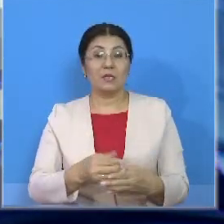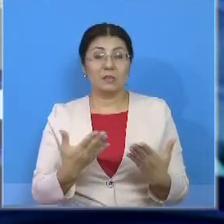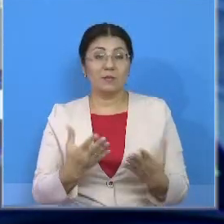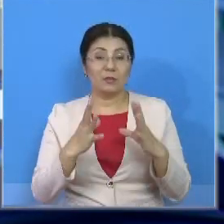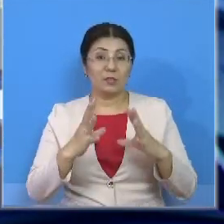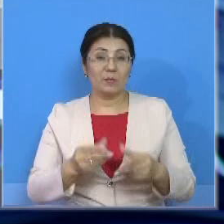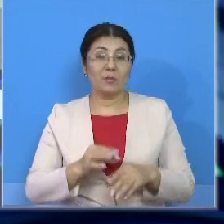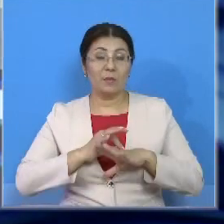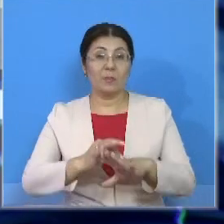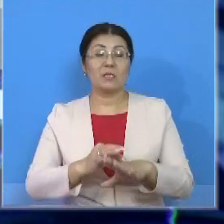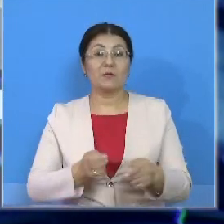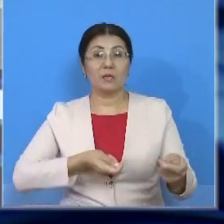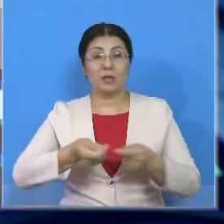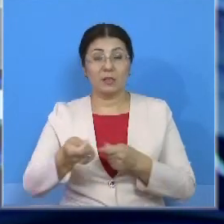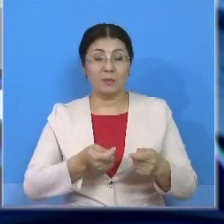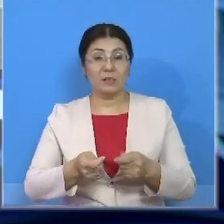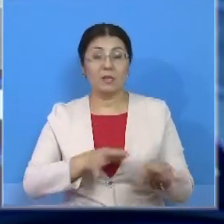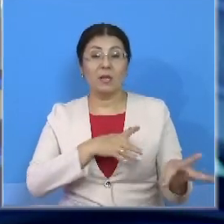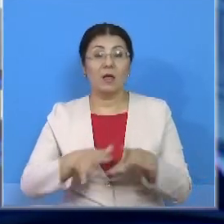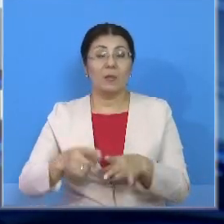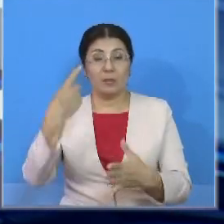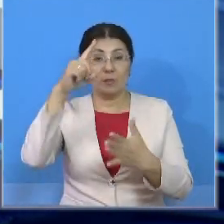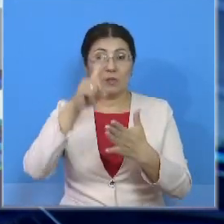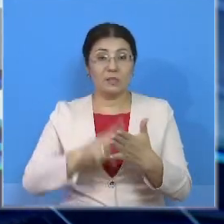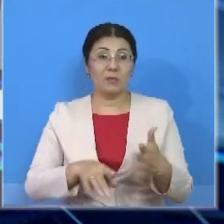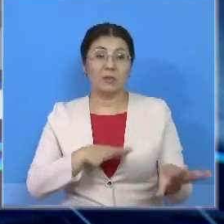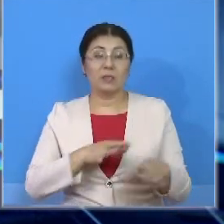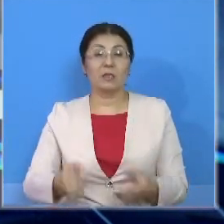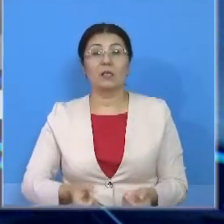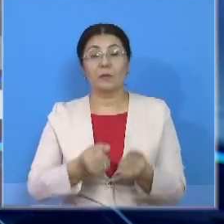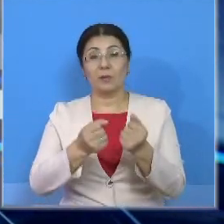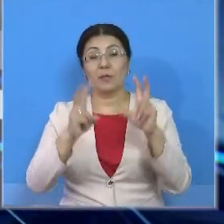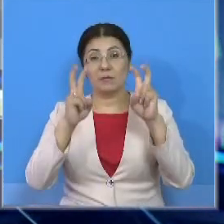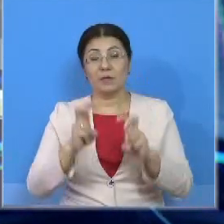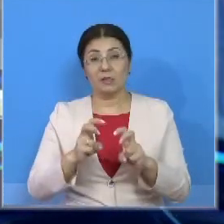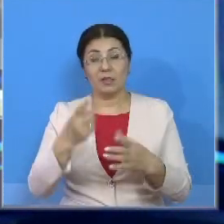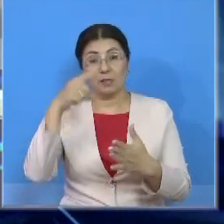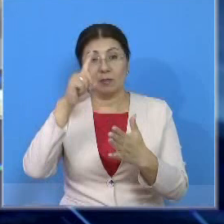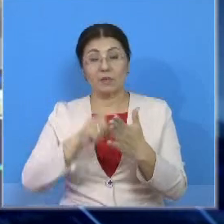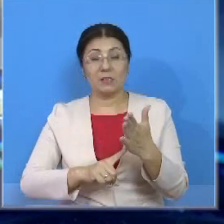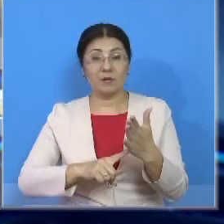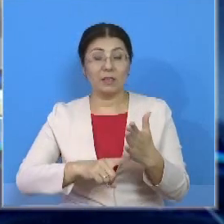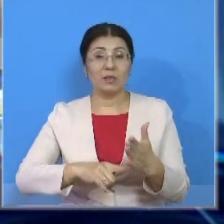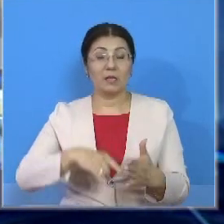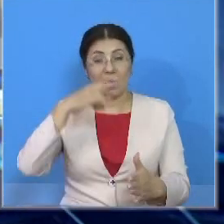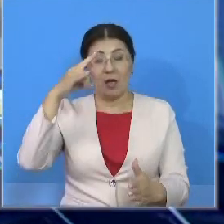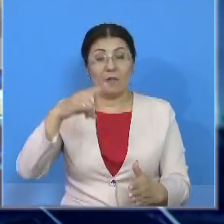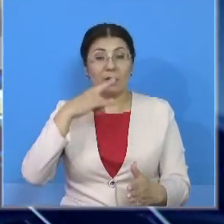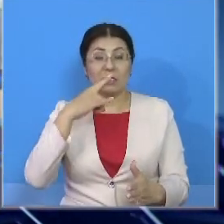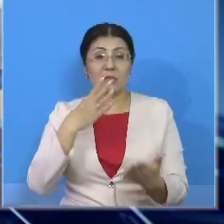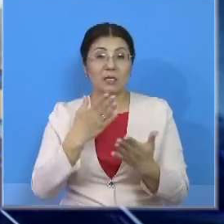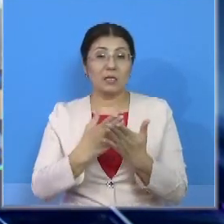организован региональным управлением по делам религии. В ходе мероприятия поднимались темы понятия религиозности в казахском мировоззрении, особенности